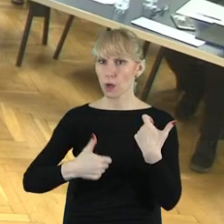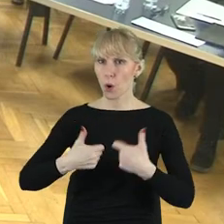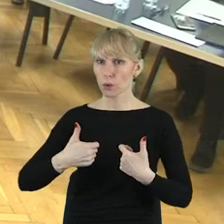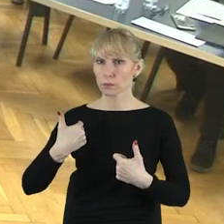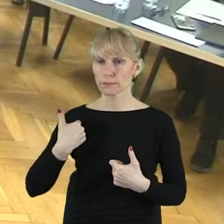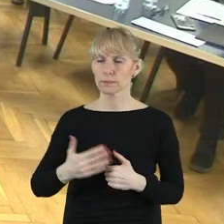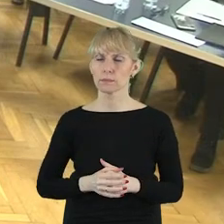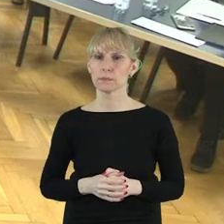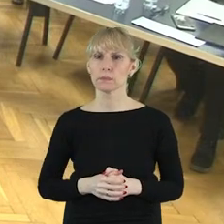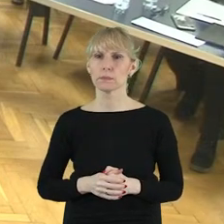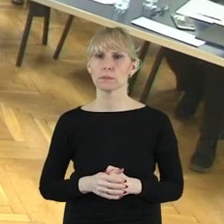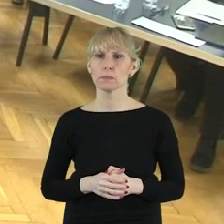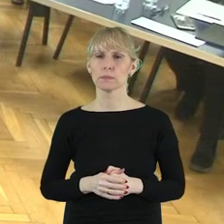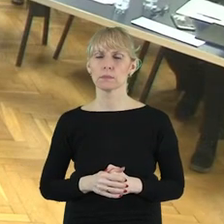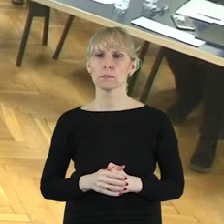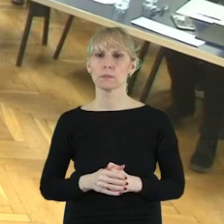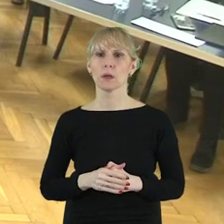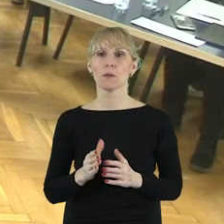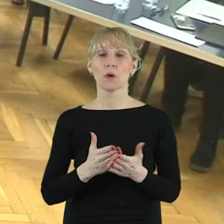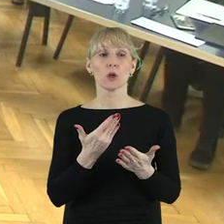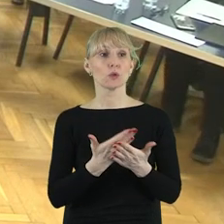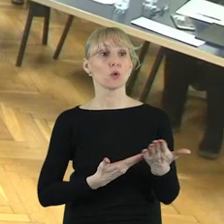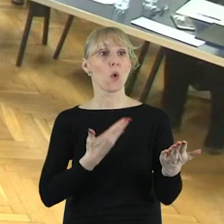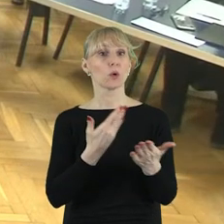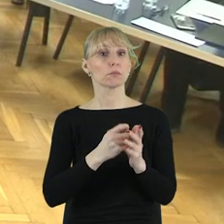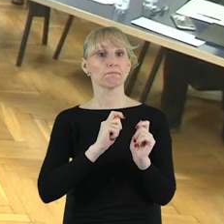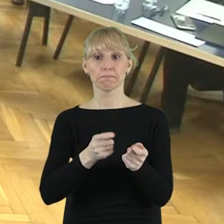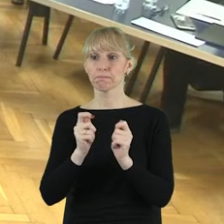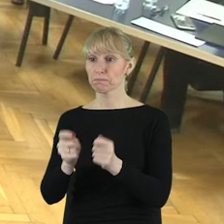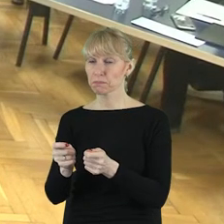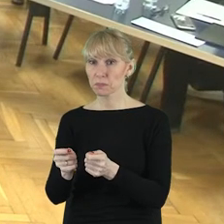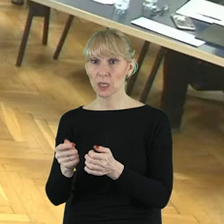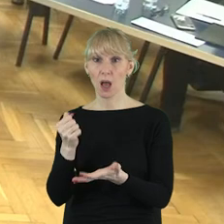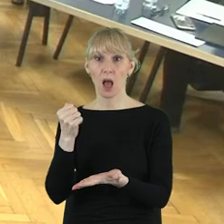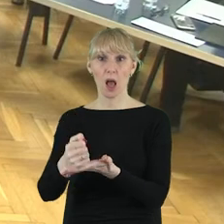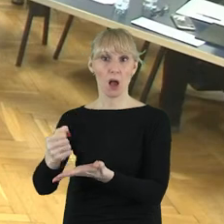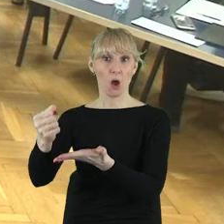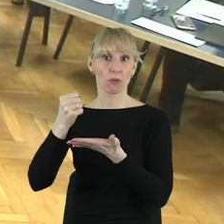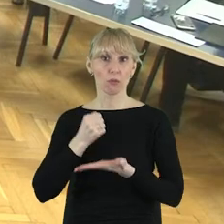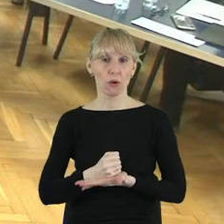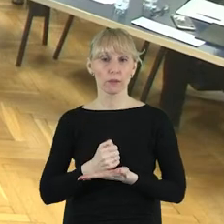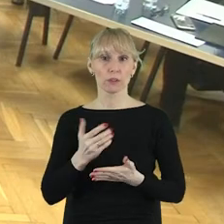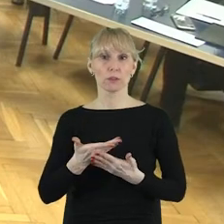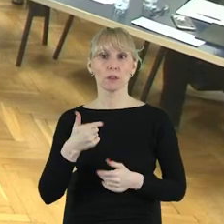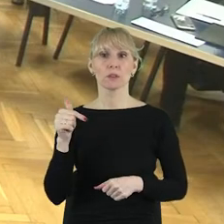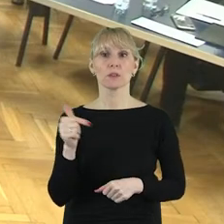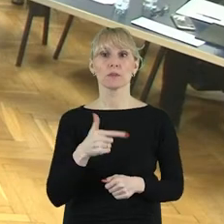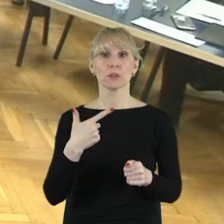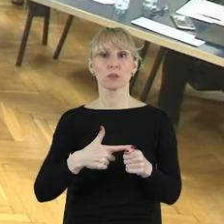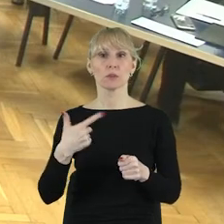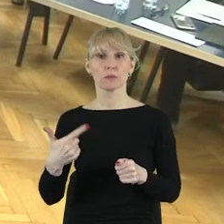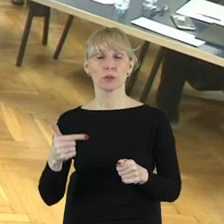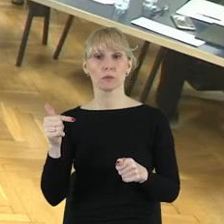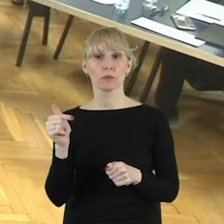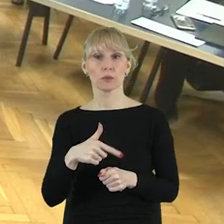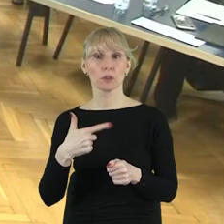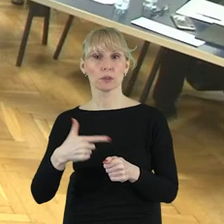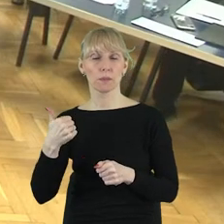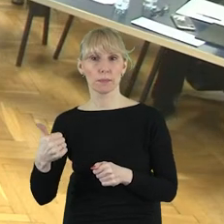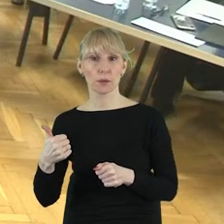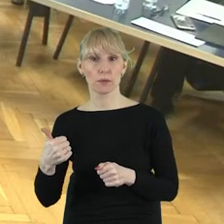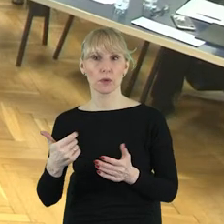kwietnia zostało umożliwione składanie wniosków o dofinansowanie. Czy w roku 2019, 2020